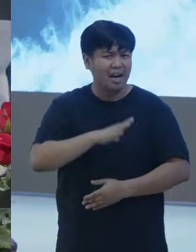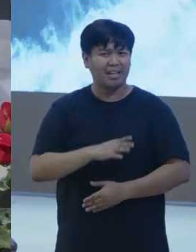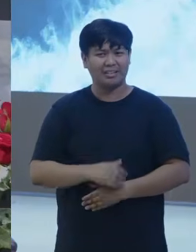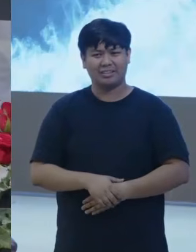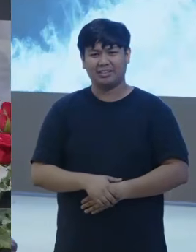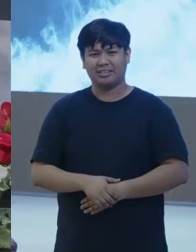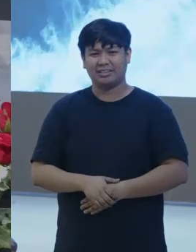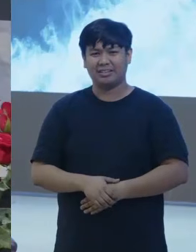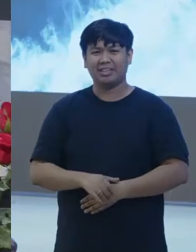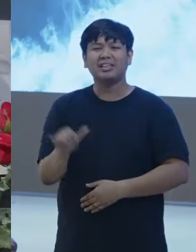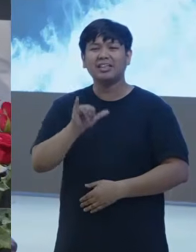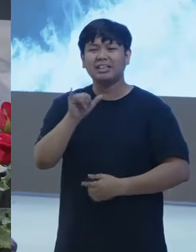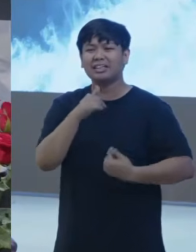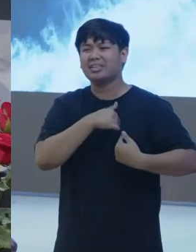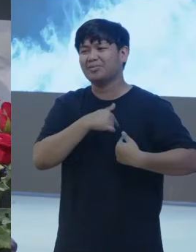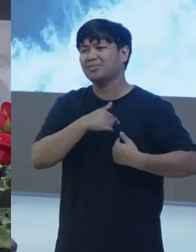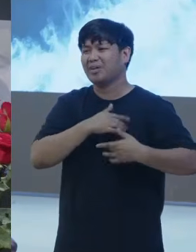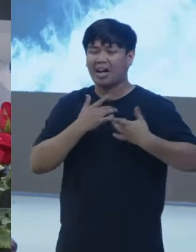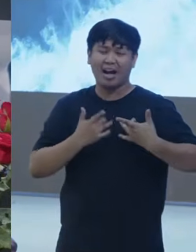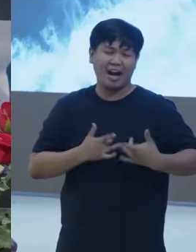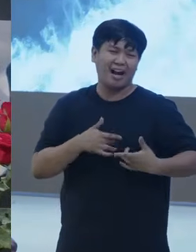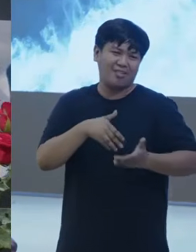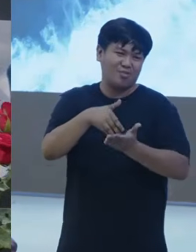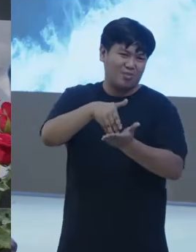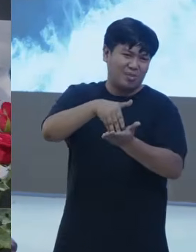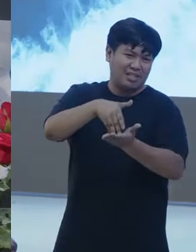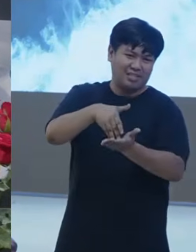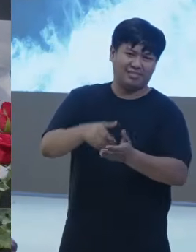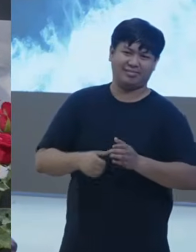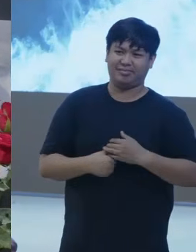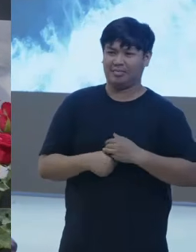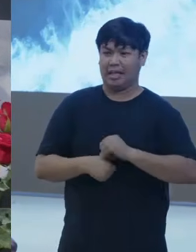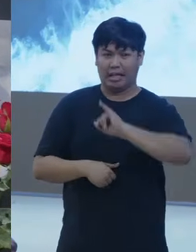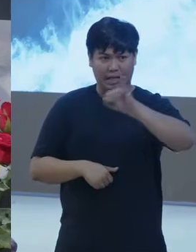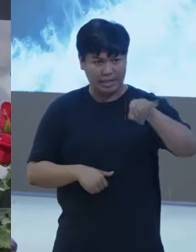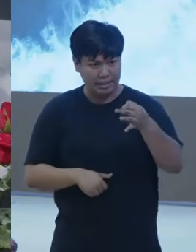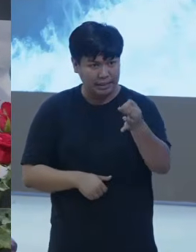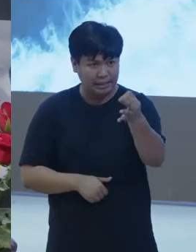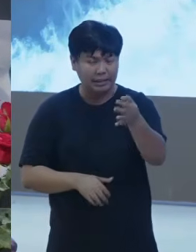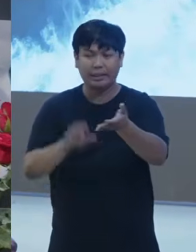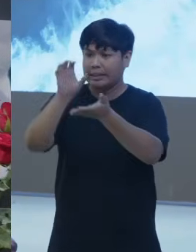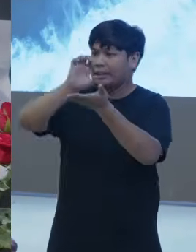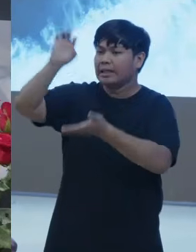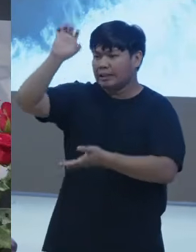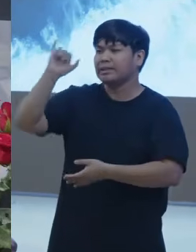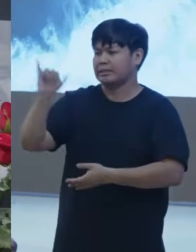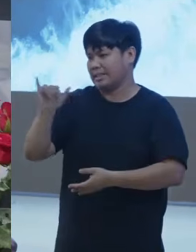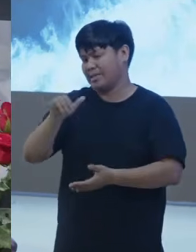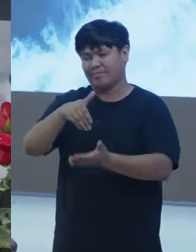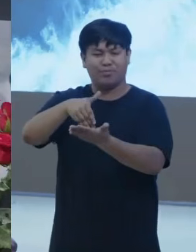Si Jonah po ay ganon, si Elijah po ay ganon. Hindi matanggap ni Jonah